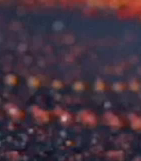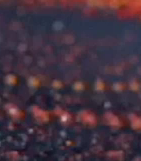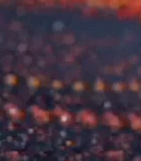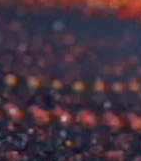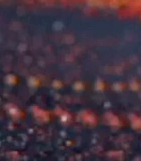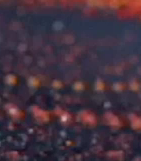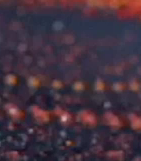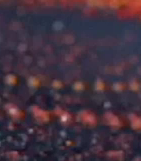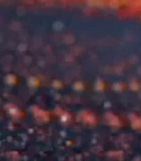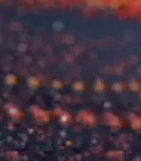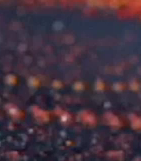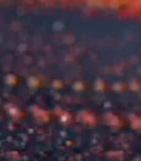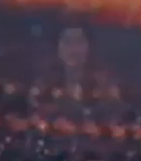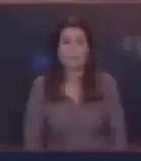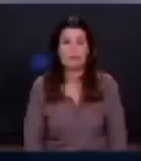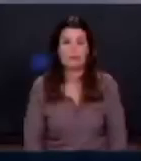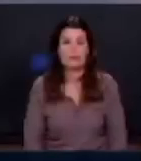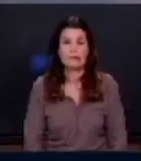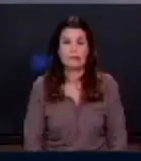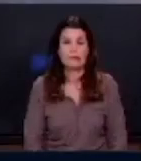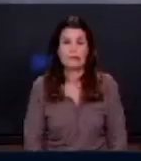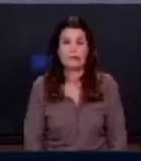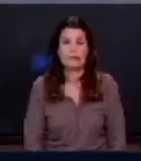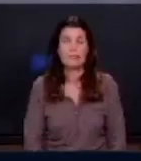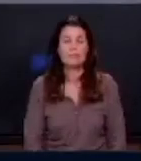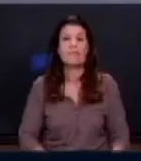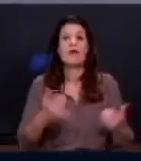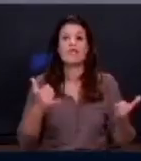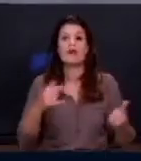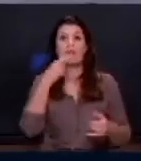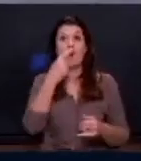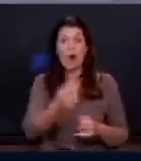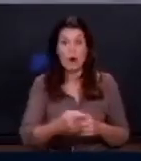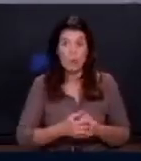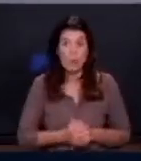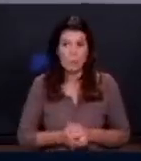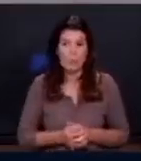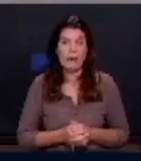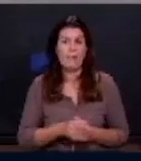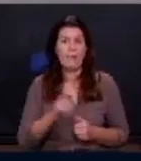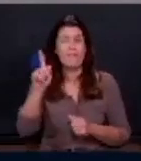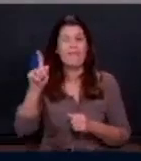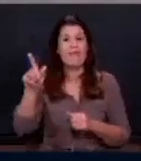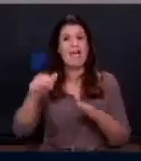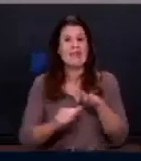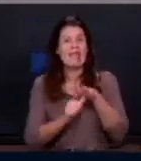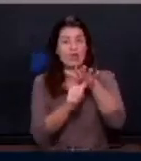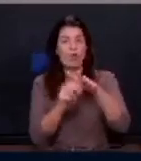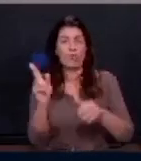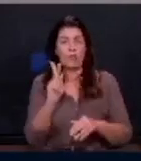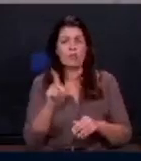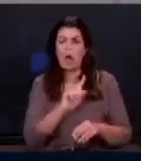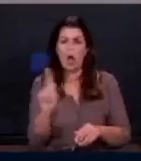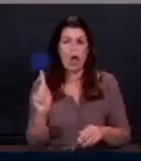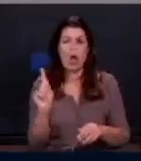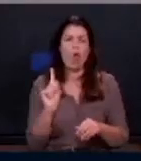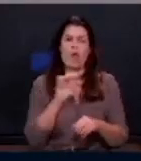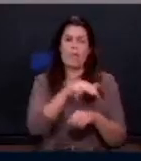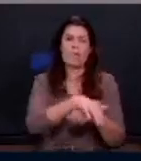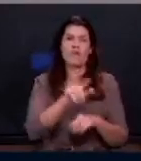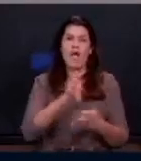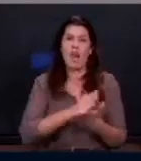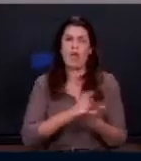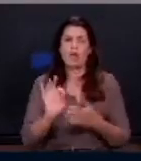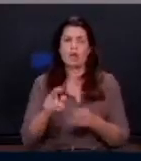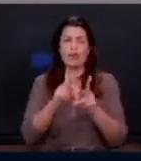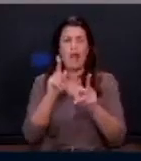אותנו. באנרג'יאן ישראל מבקשים למסור את הדברים הבאים, לדירקטוריון קרוג'ן אין השפעה על החלטות ההשקעה שמבצעת הקרן